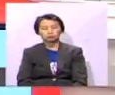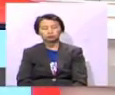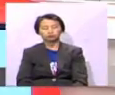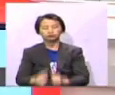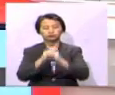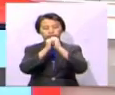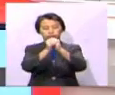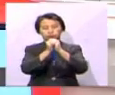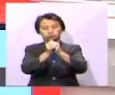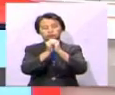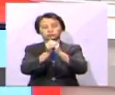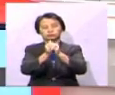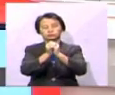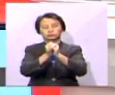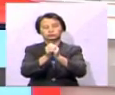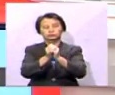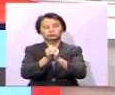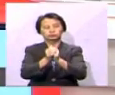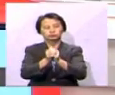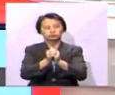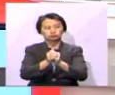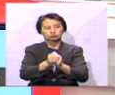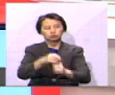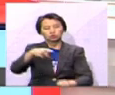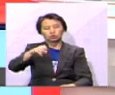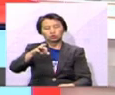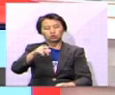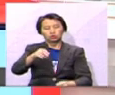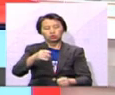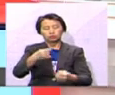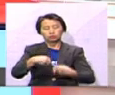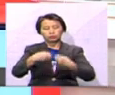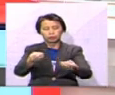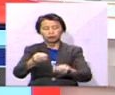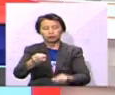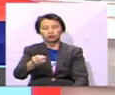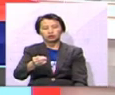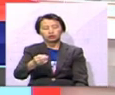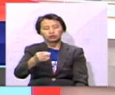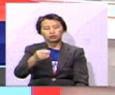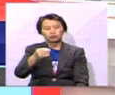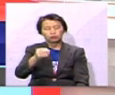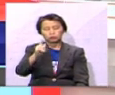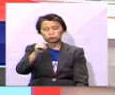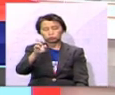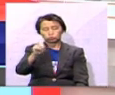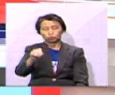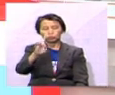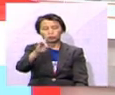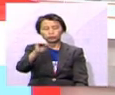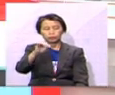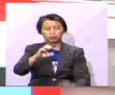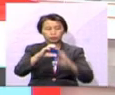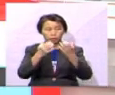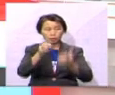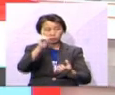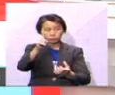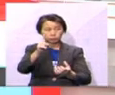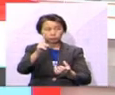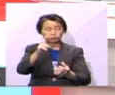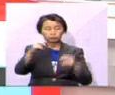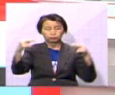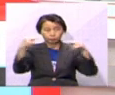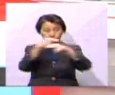Sempena Tahun Baharu Cina juga, Prolintas mengumumkan pemberian diskaun tol 8% pada pengguna kelas 1 di lebuh raya